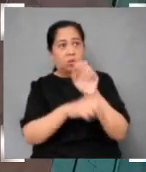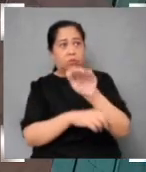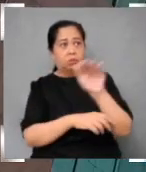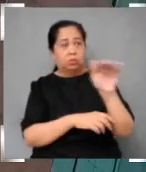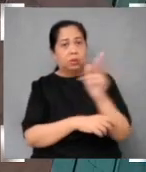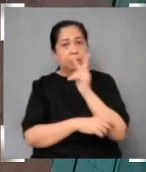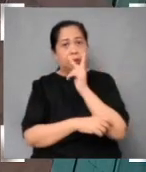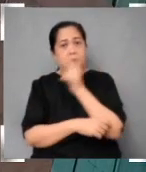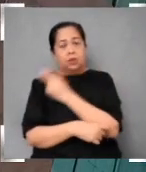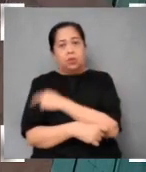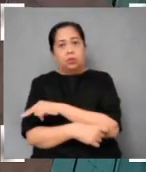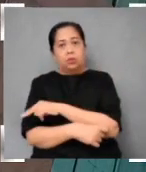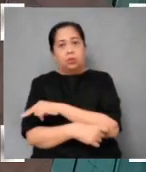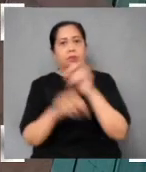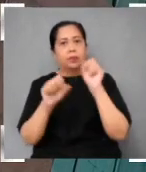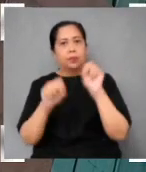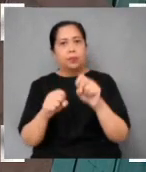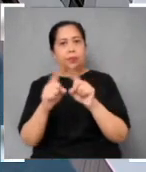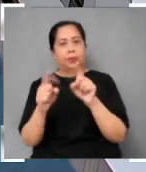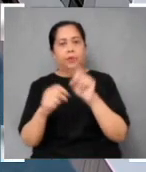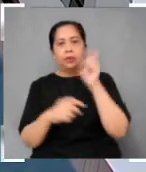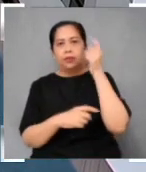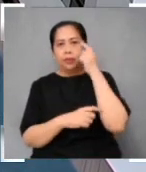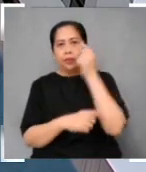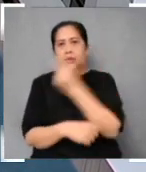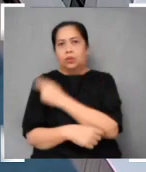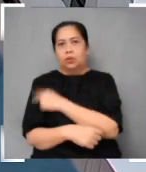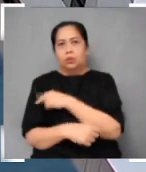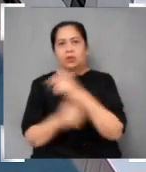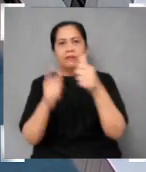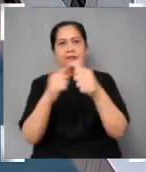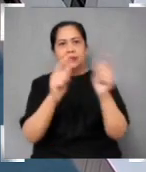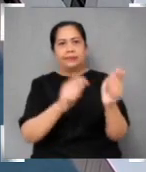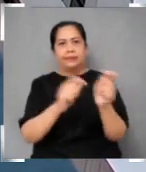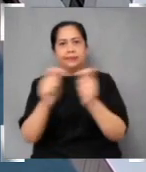pwede naman daw sa mga government hospital muna magpagamot.